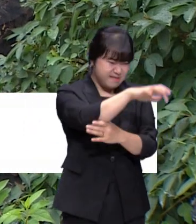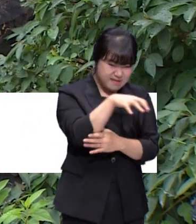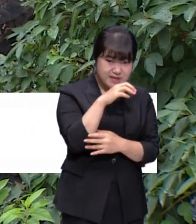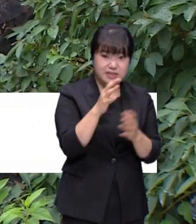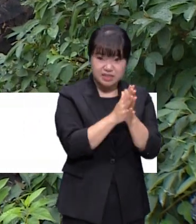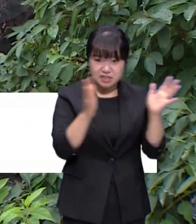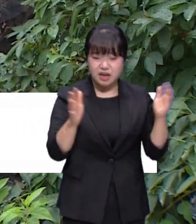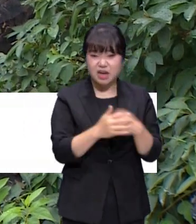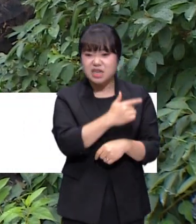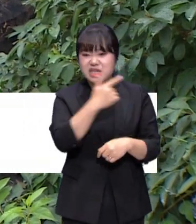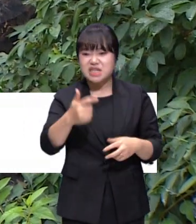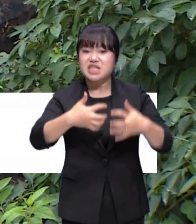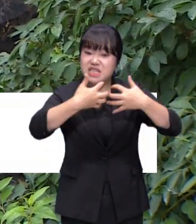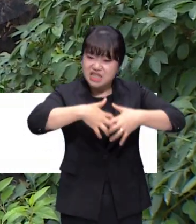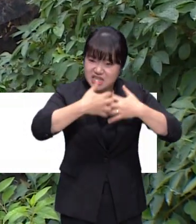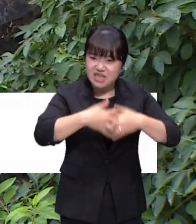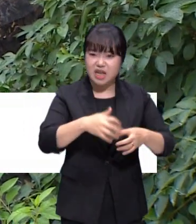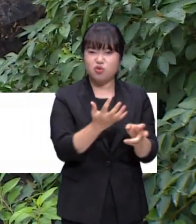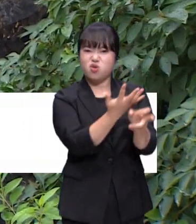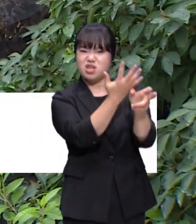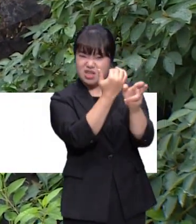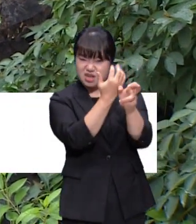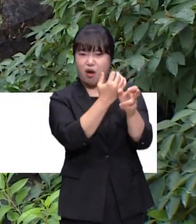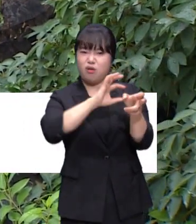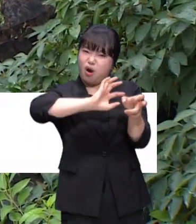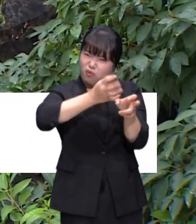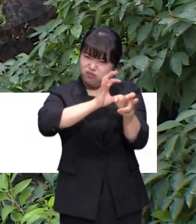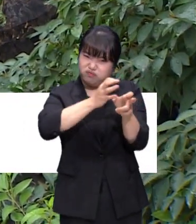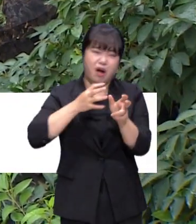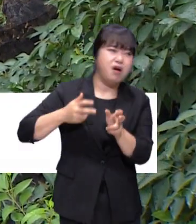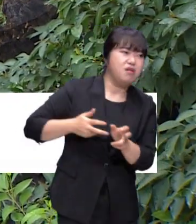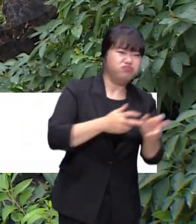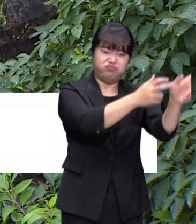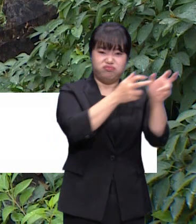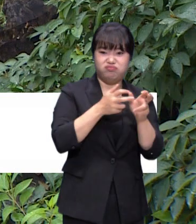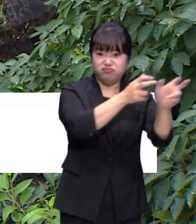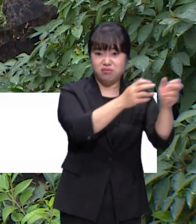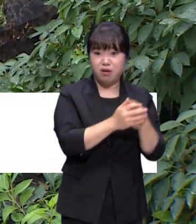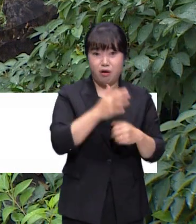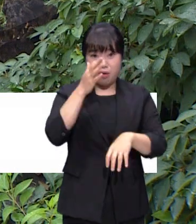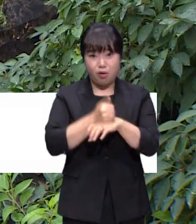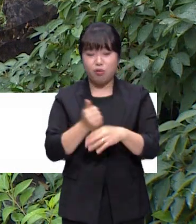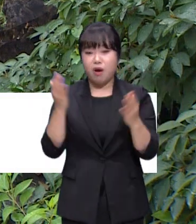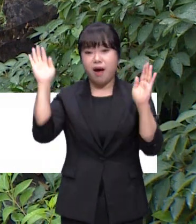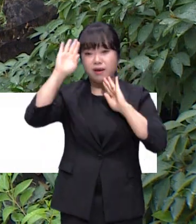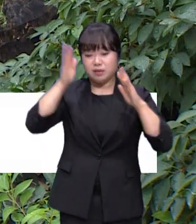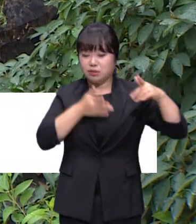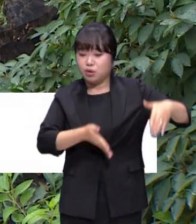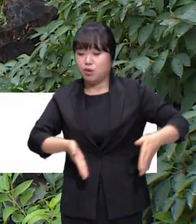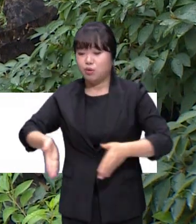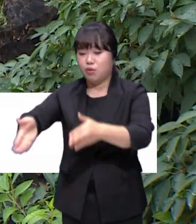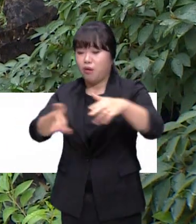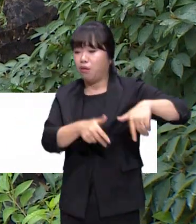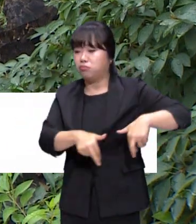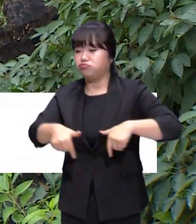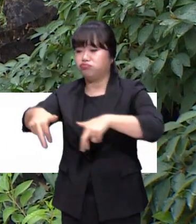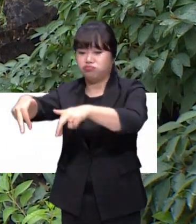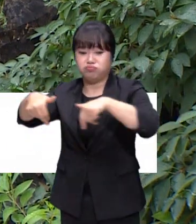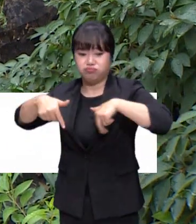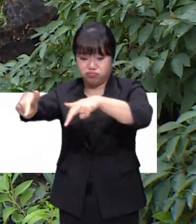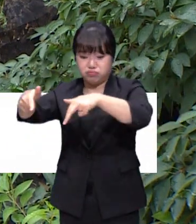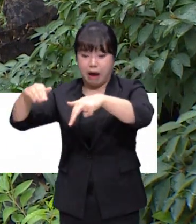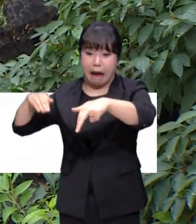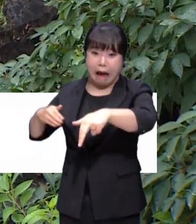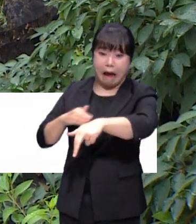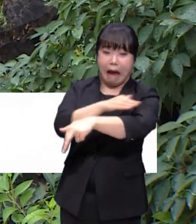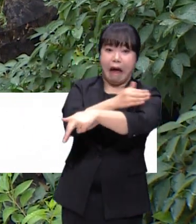건설 기계나 그 뭐 덤프트럭, 레미콘 이런 것들이 다닐 텐데 그게 통학로를 겹쳐요. 통학로가 여기 한 군데뿐인데 이쪽으로 차가